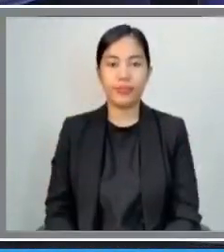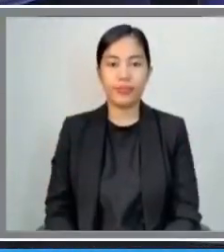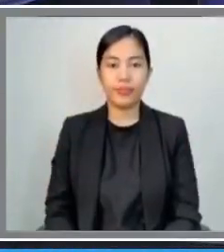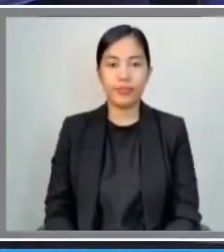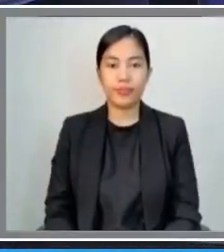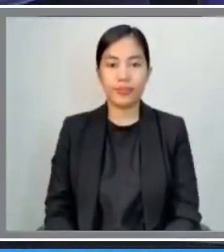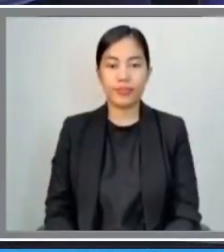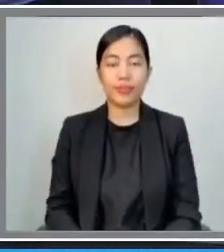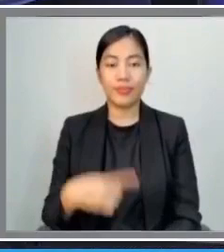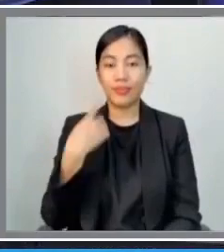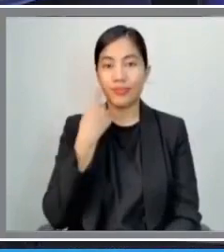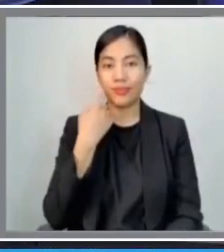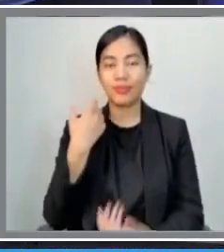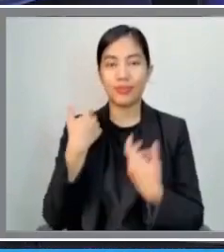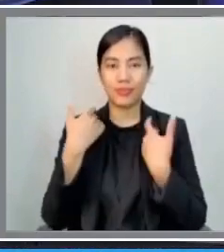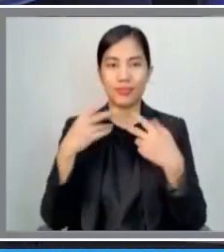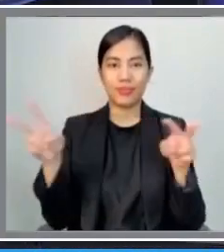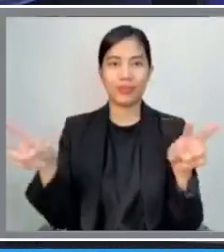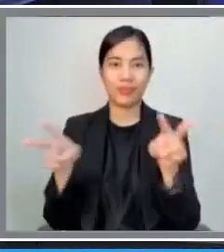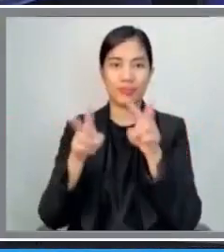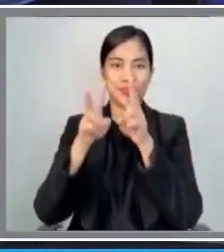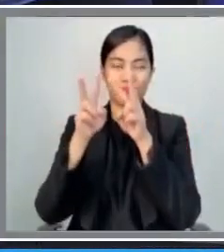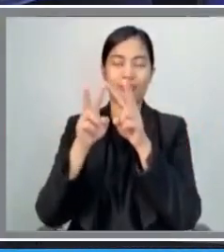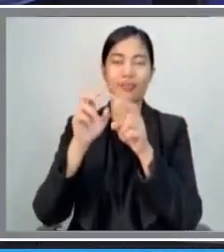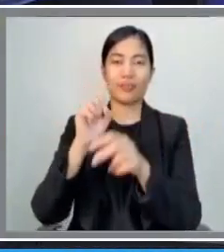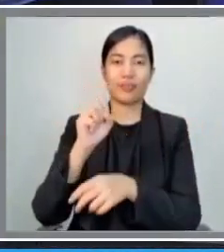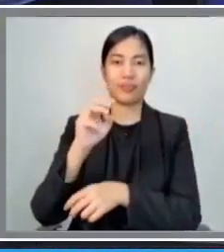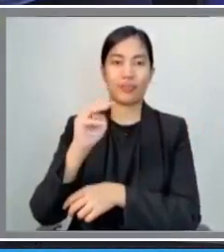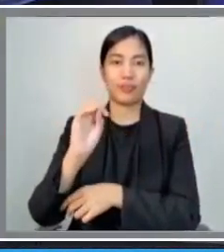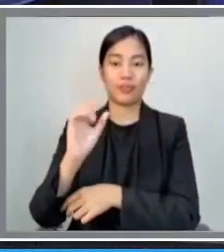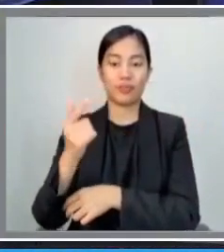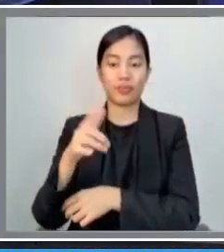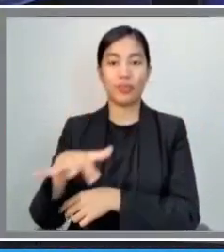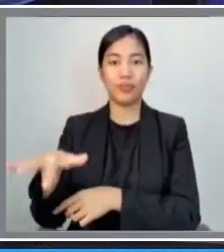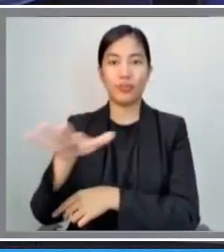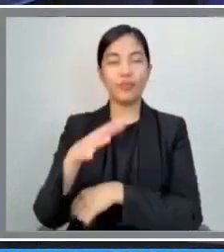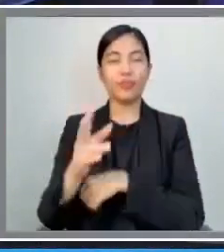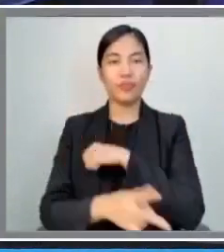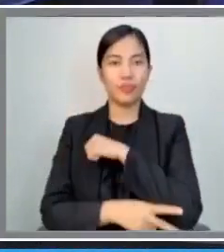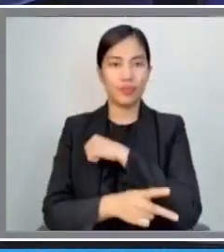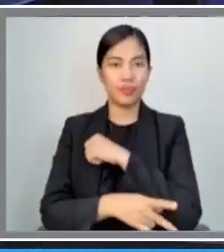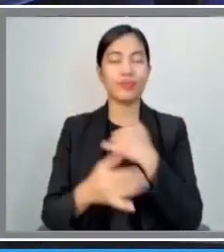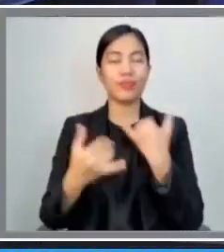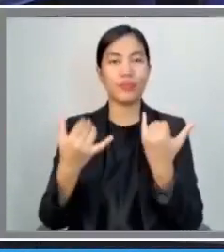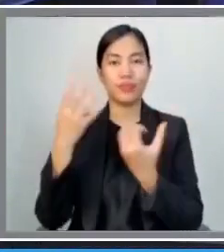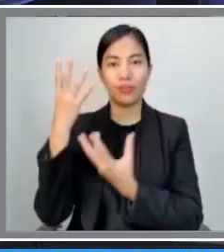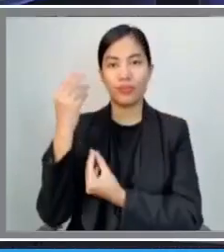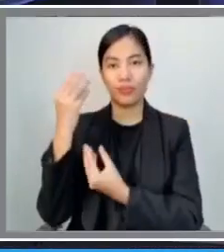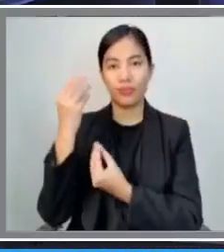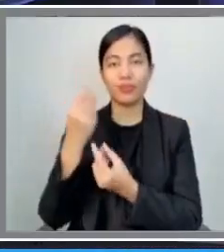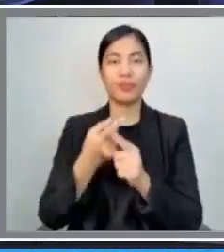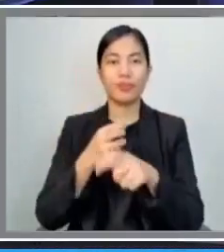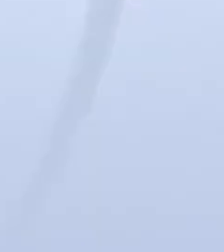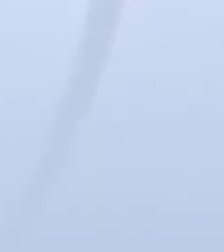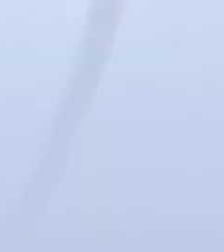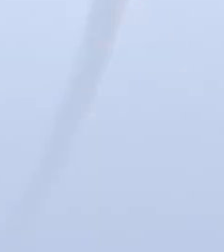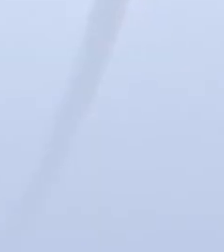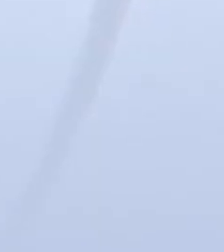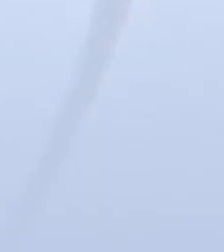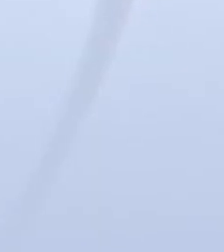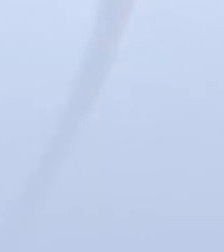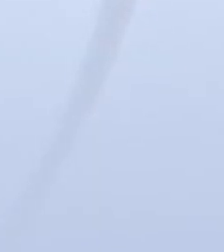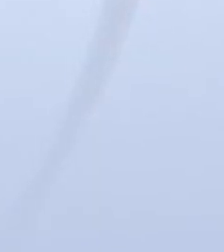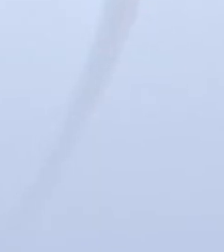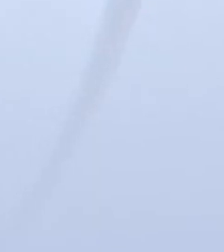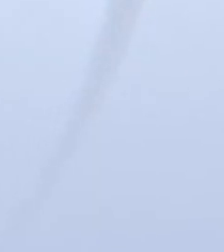smog sa lalawigan at detalye tayo sa balita live ni Paul Hernandez ng GMA Regional TV balitang Southern Tagalog